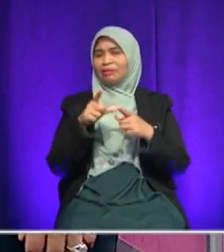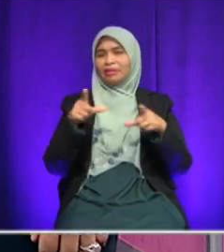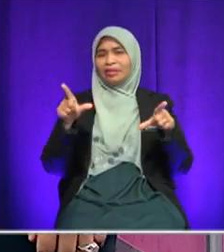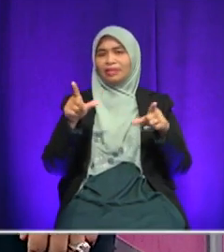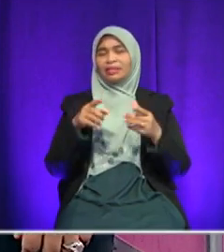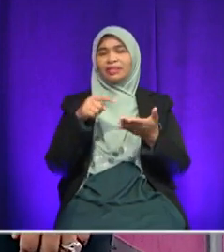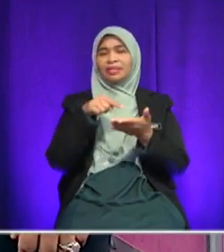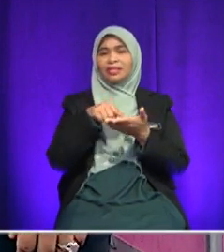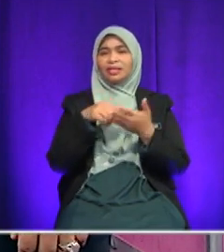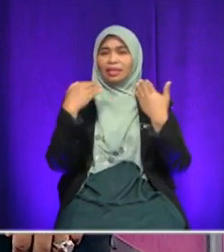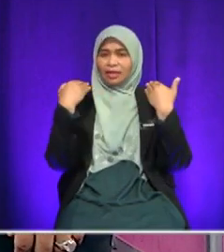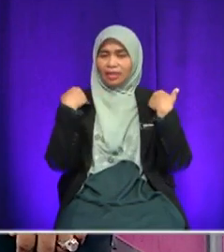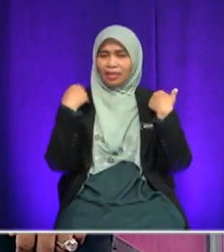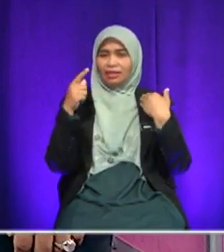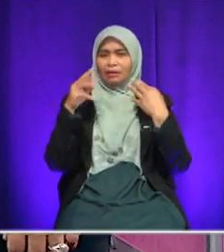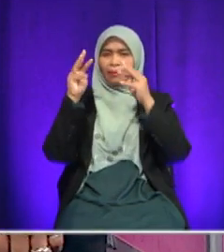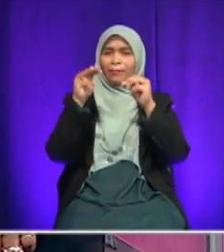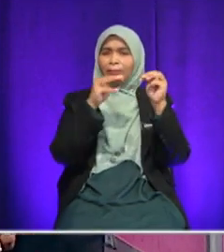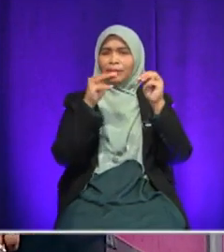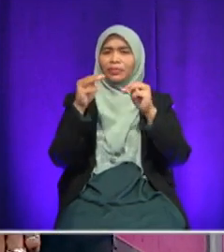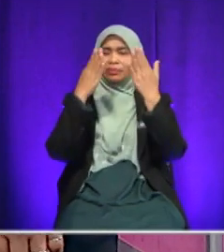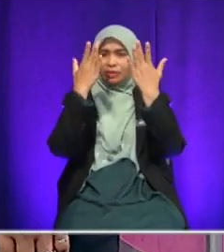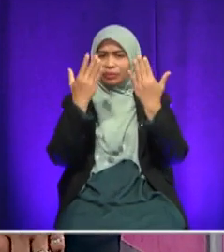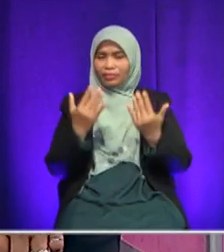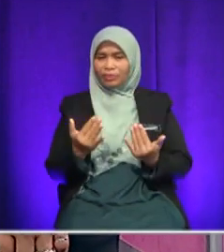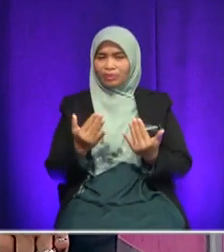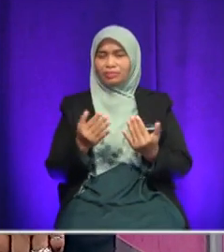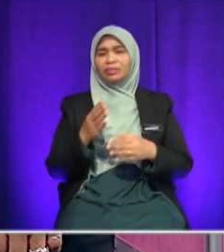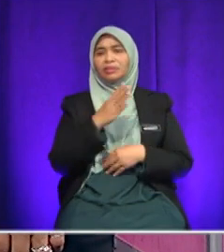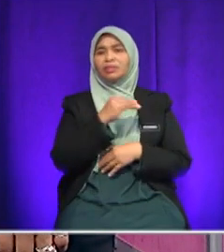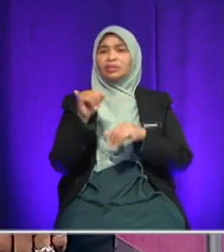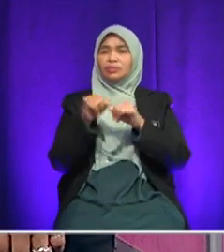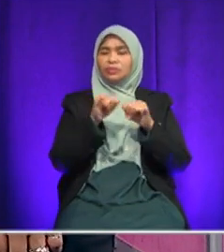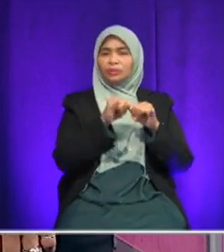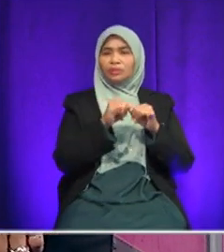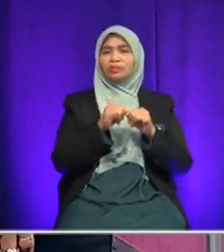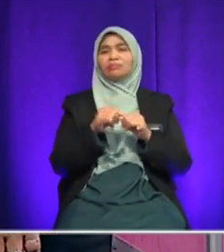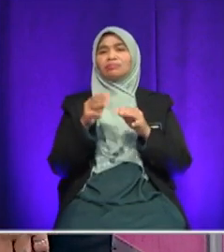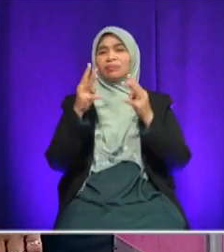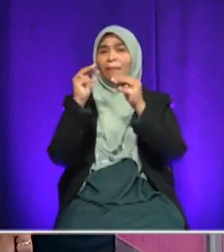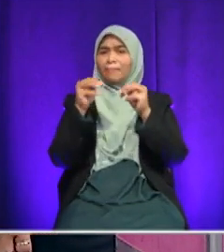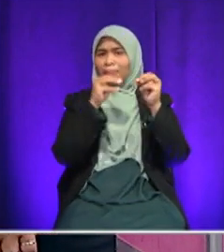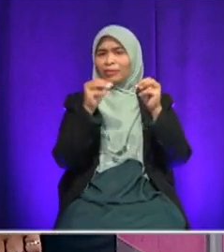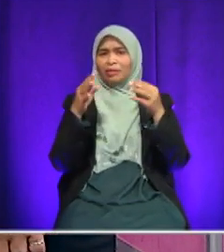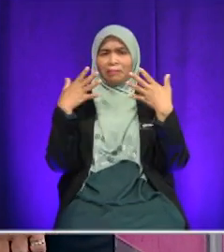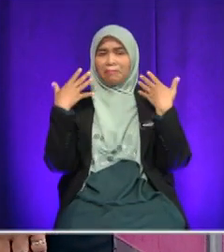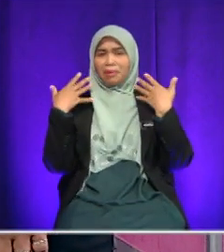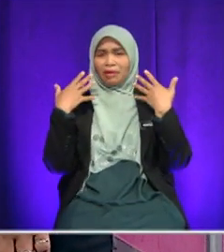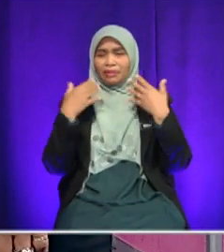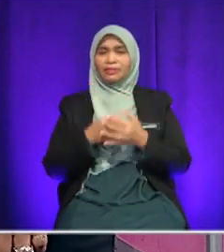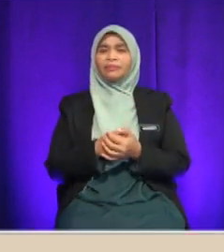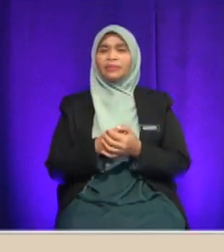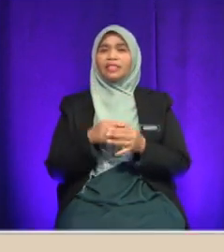adalah musim hujan dan dalam masa yang sama adalah musim panas. Jika keadaan seperti di atas